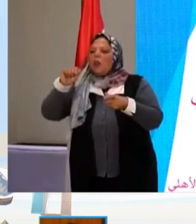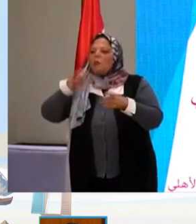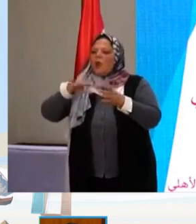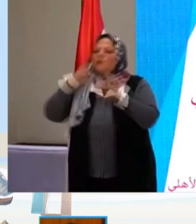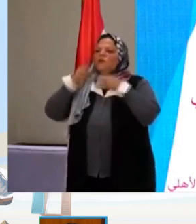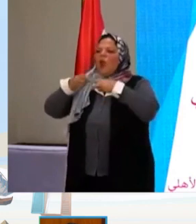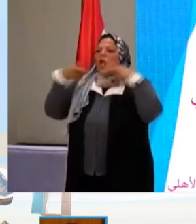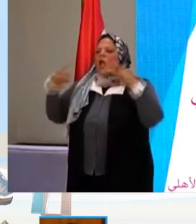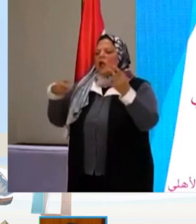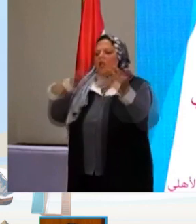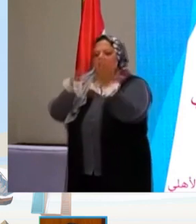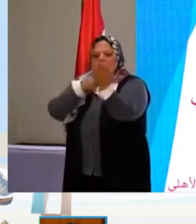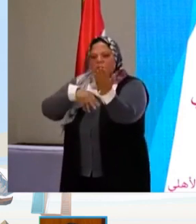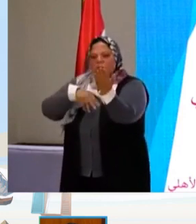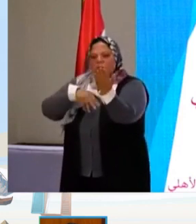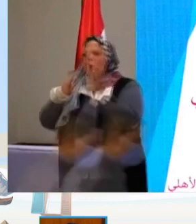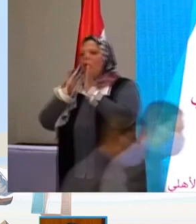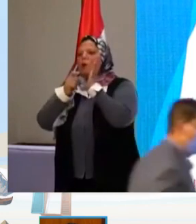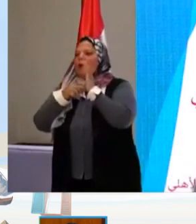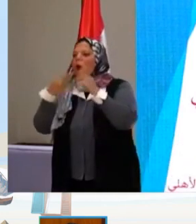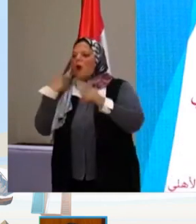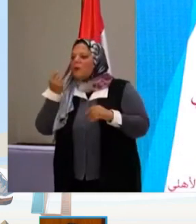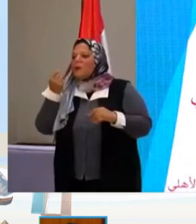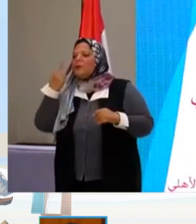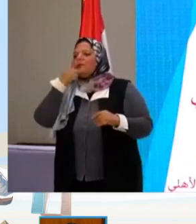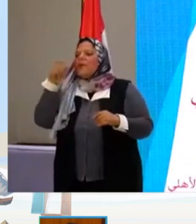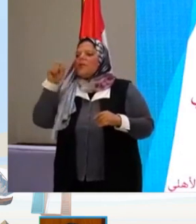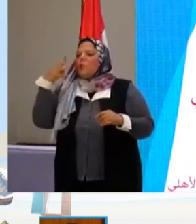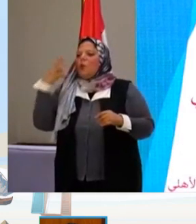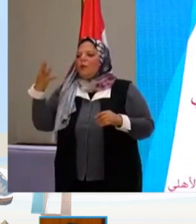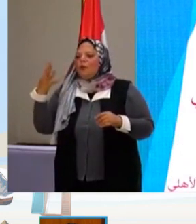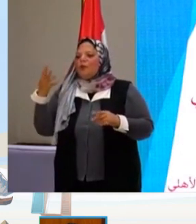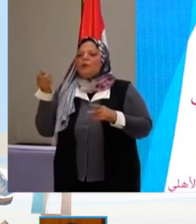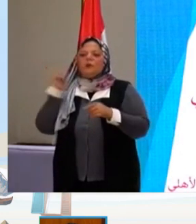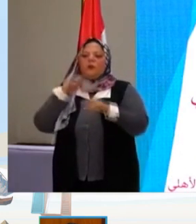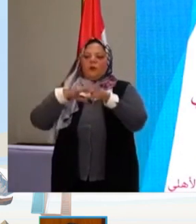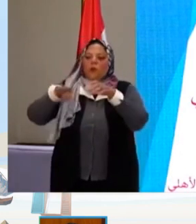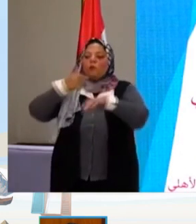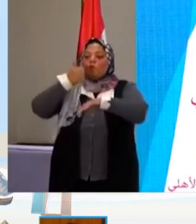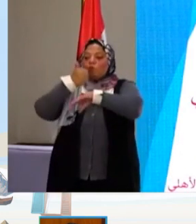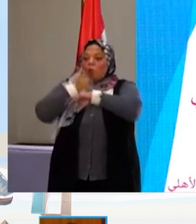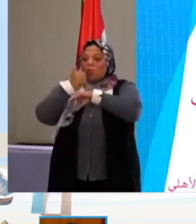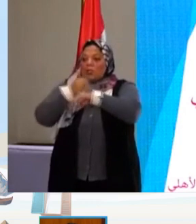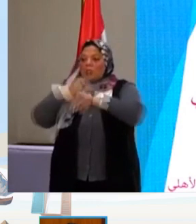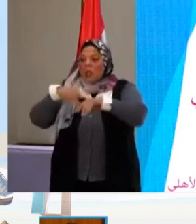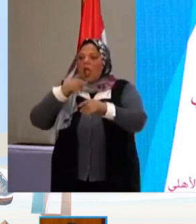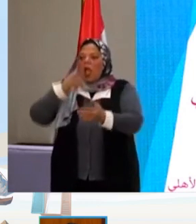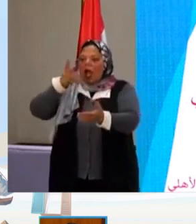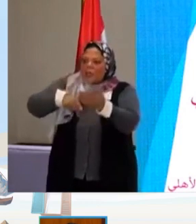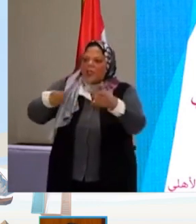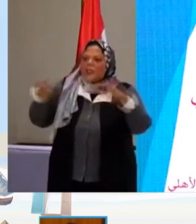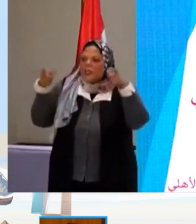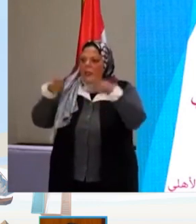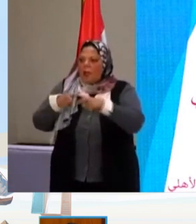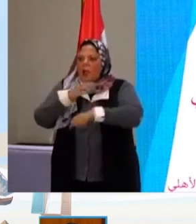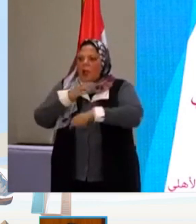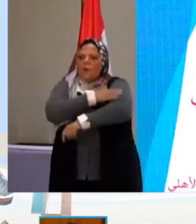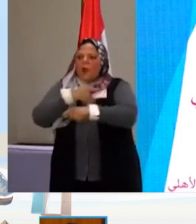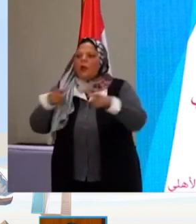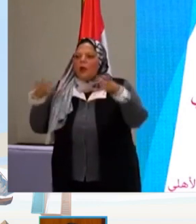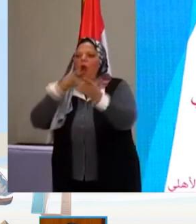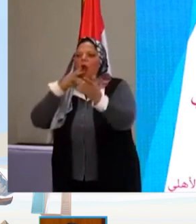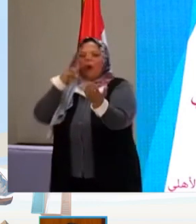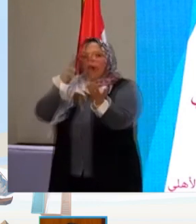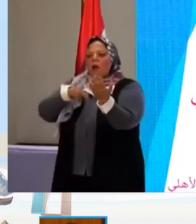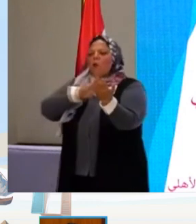ان هي توفر اوضاعها. بنتمنى ان الجميع يوفق اوضاعه، بنتمنى ان حتى المؤسسات اللي ما كانتش شغاله وكانت عندها بعض المعوقات